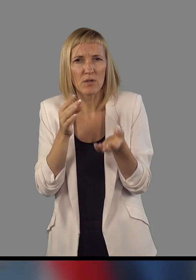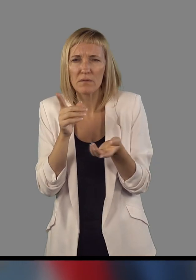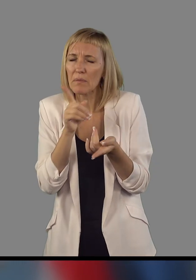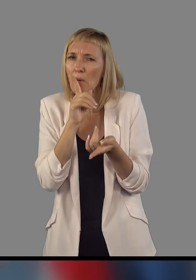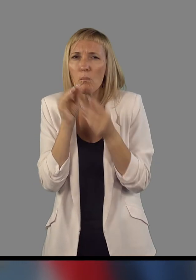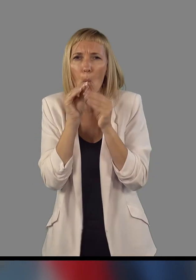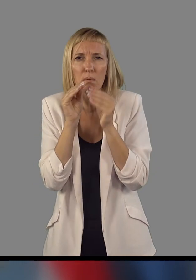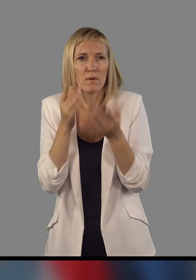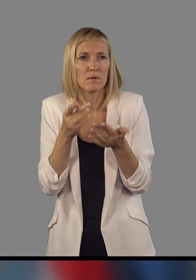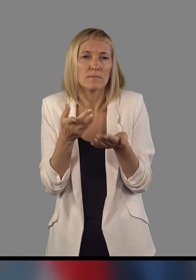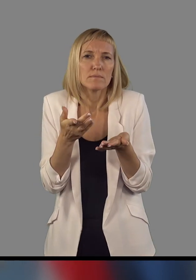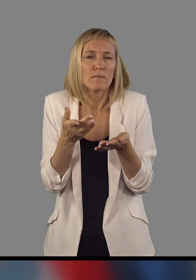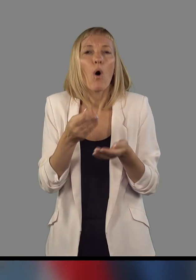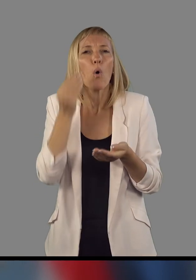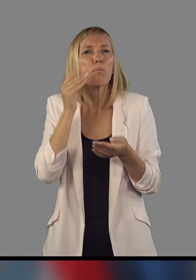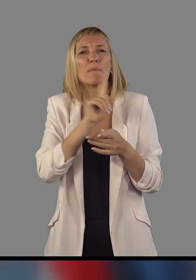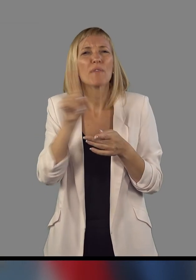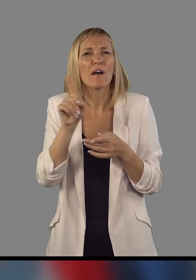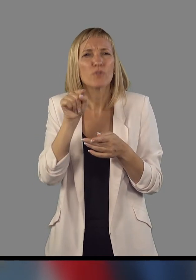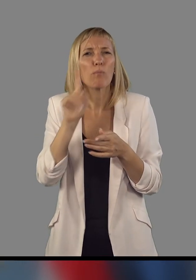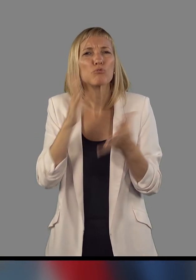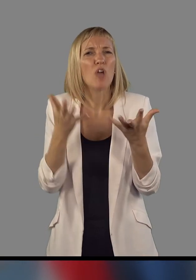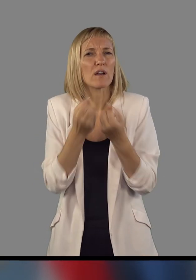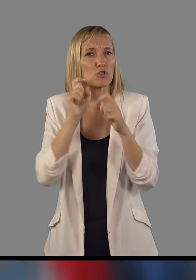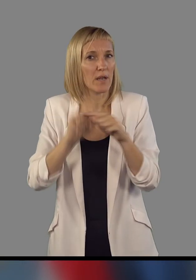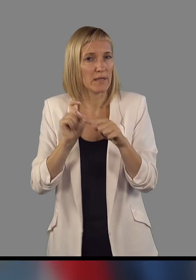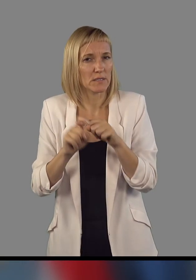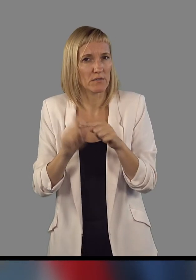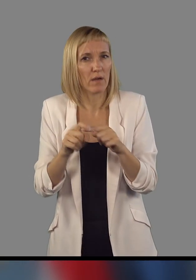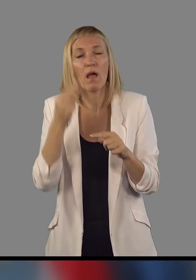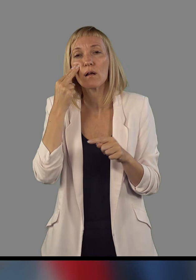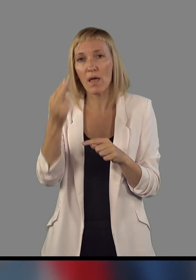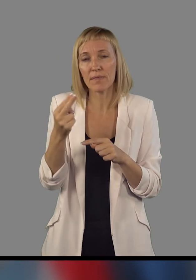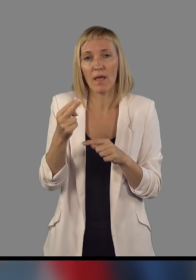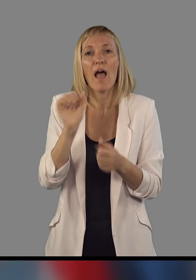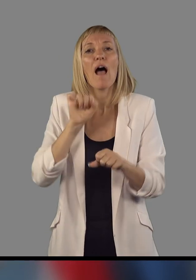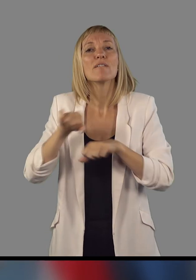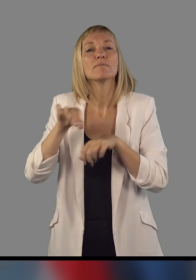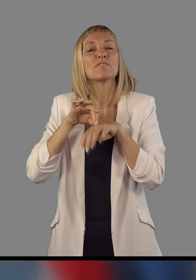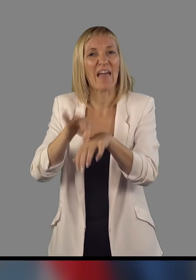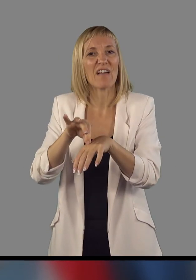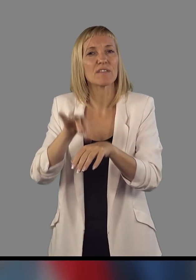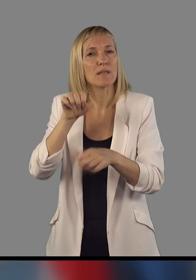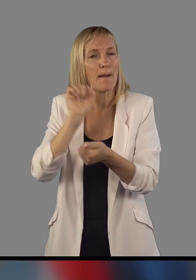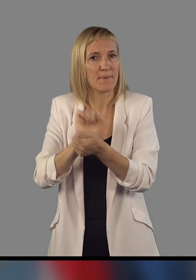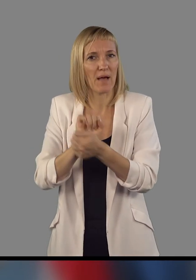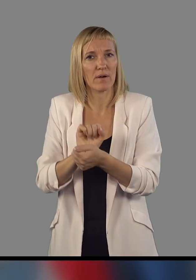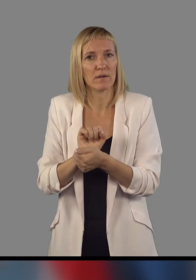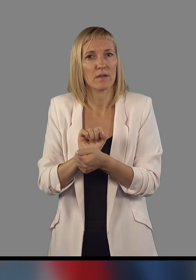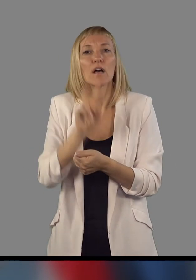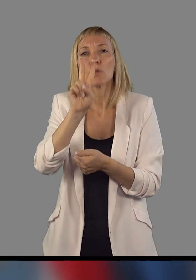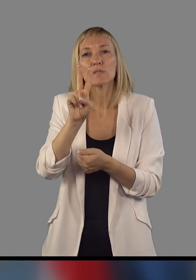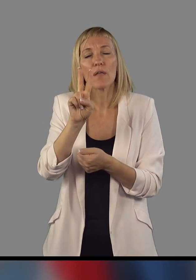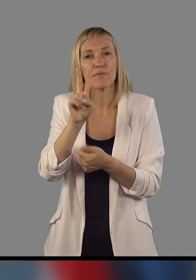bo ključni izziv tu? Upam, da bo takrat te zadeve že rešene, ampak kar se tiče pa